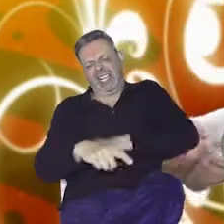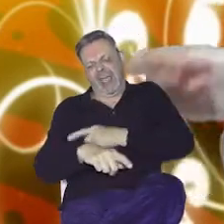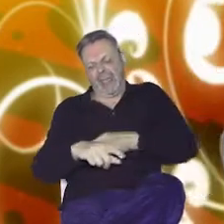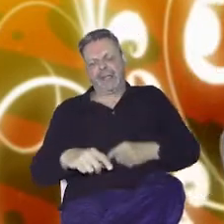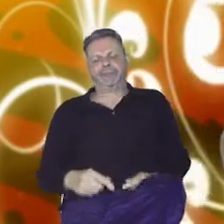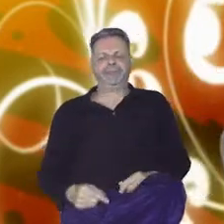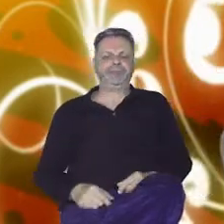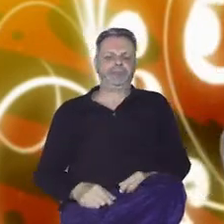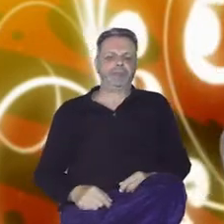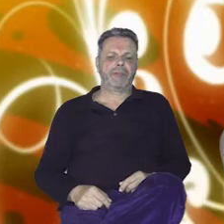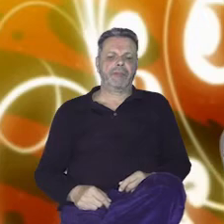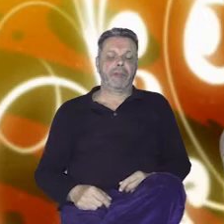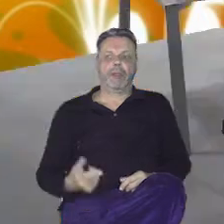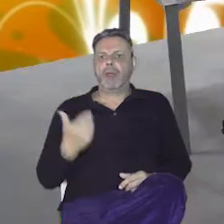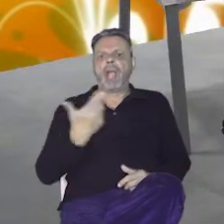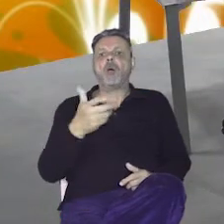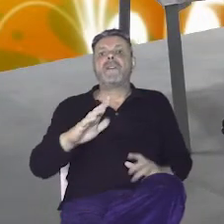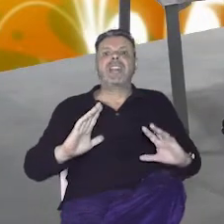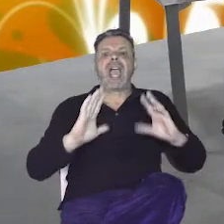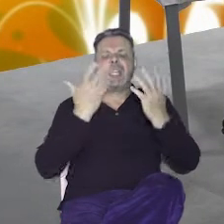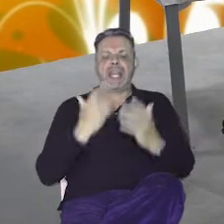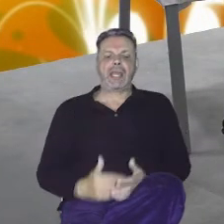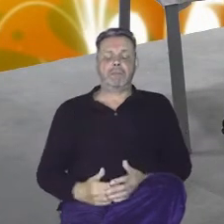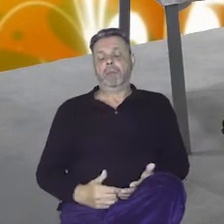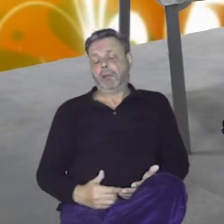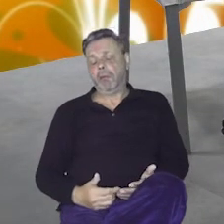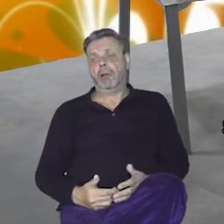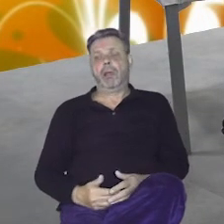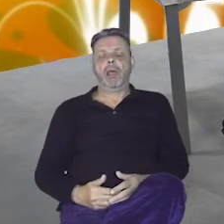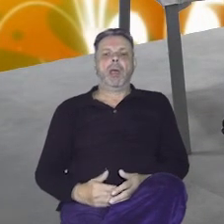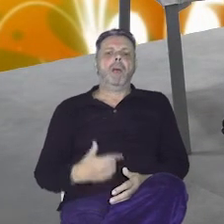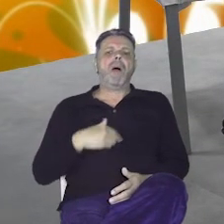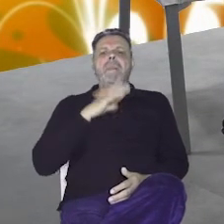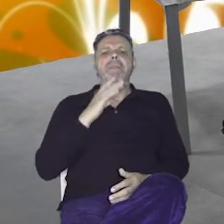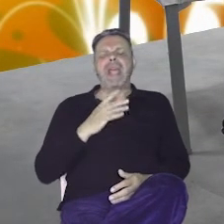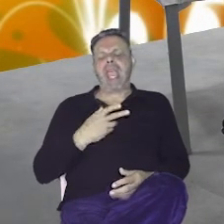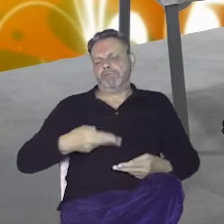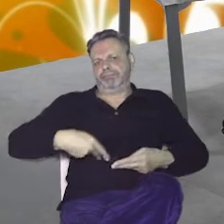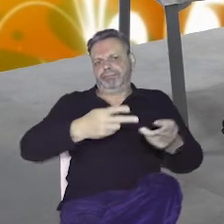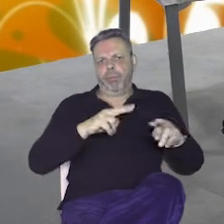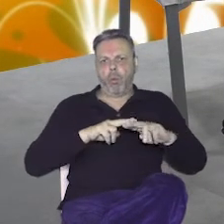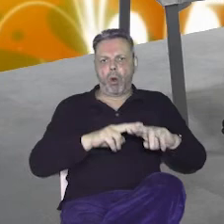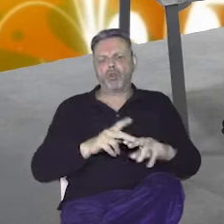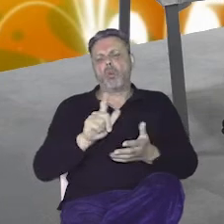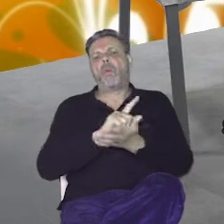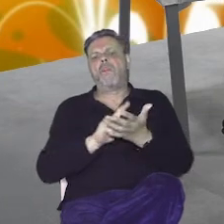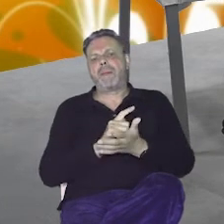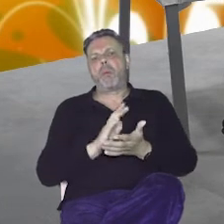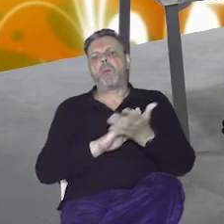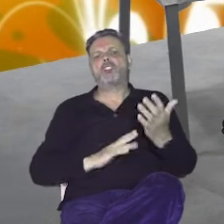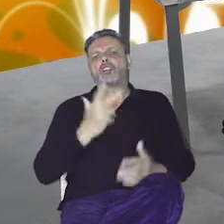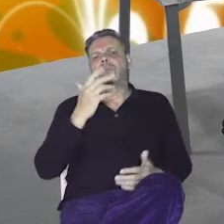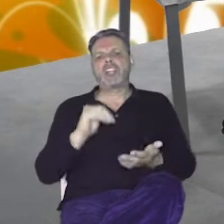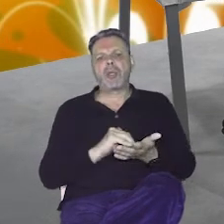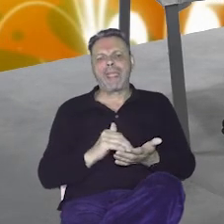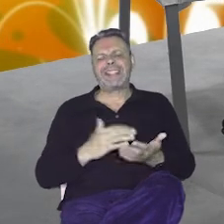reagirali? Pa reagirala sam, znači, ovako, ona je završila u bolnici. U onom periodu, početkom 3. mjeseca,